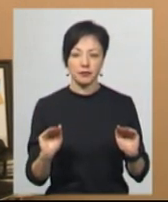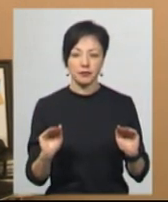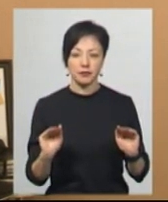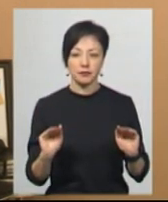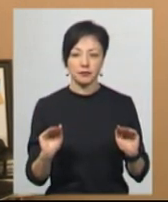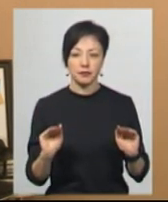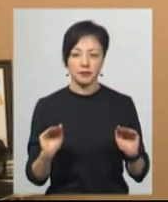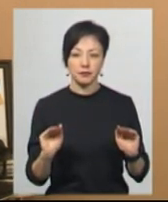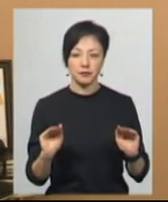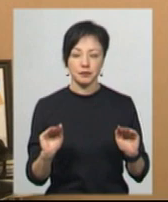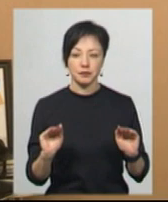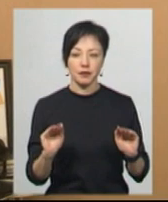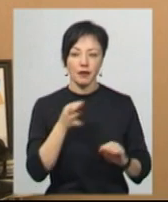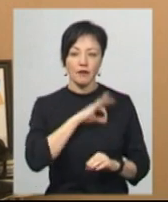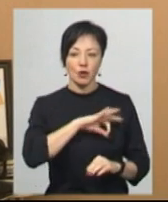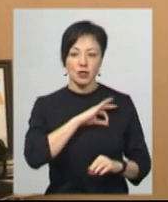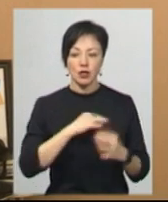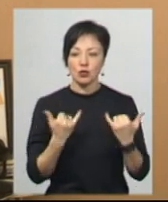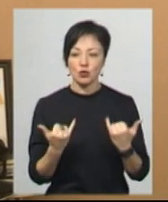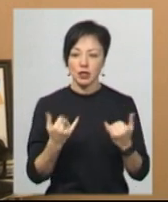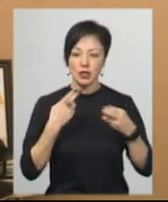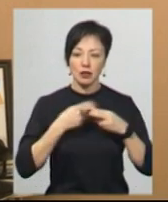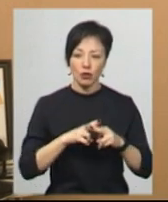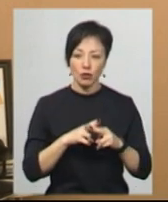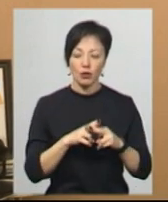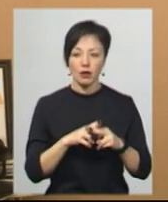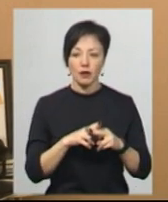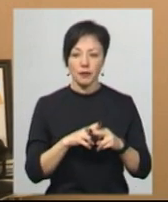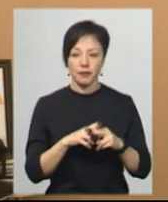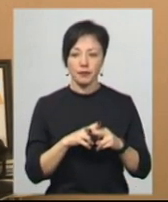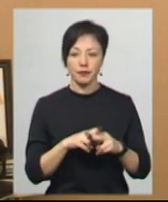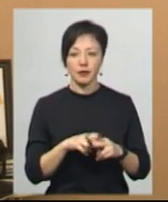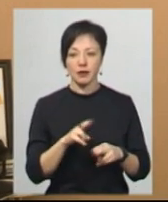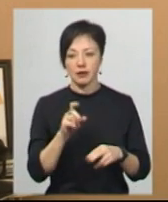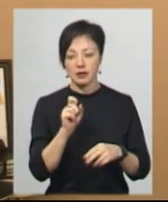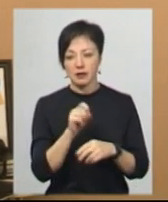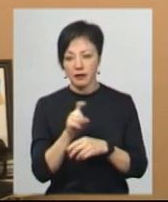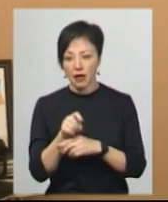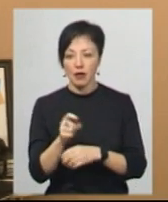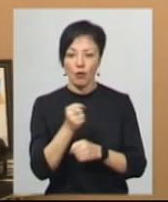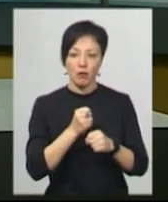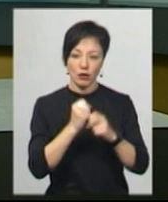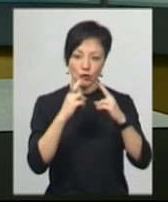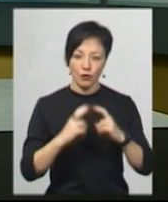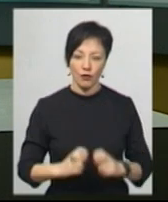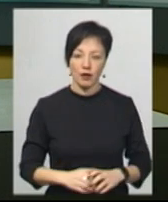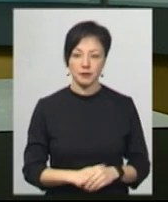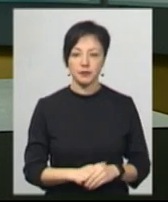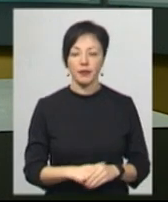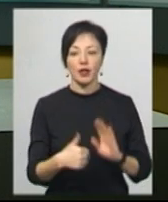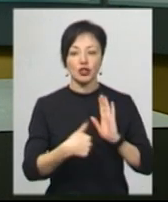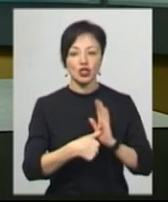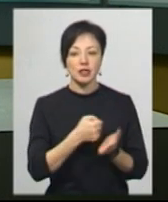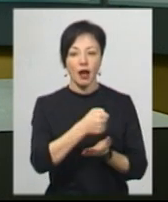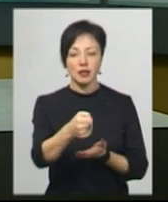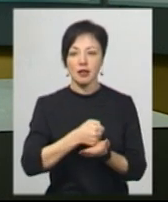шляхом використання сучасних технологій, давали завдання, працювали. Шість